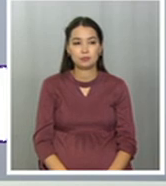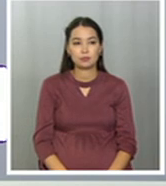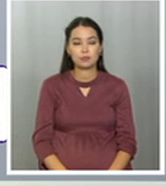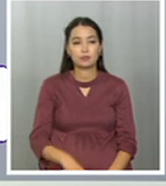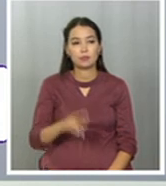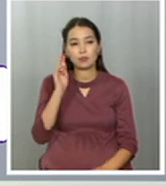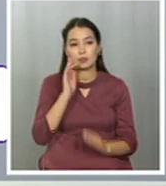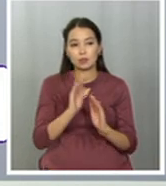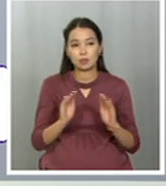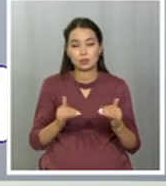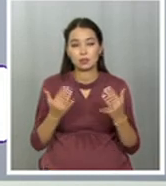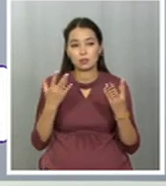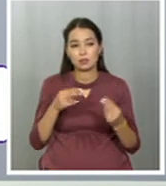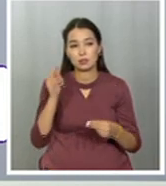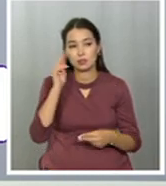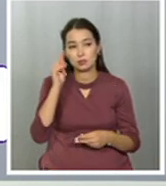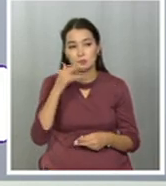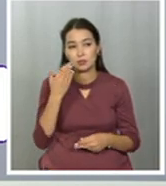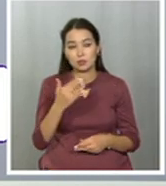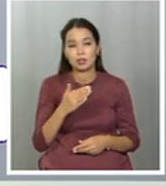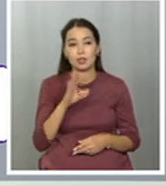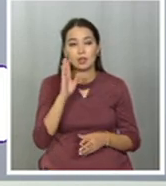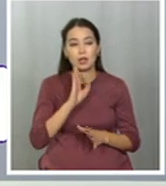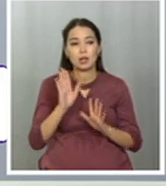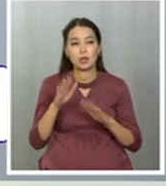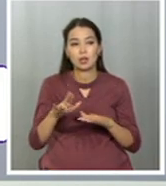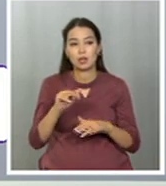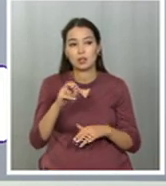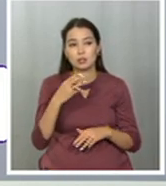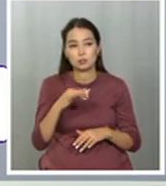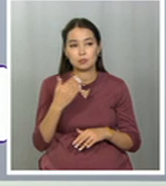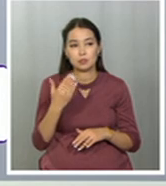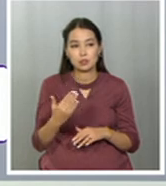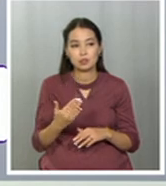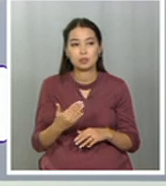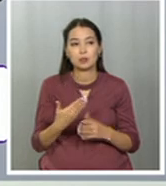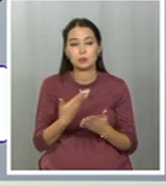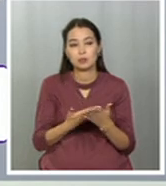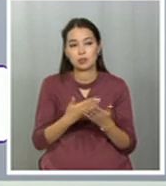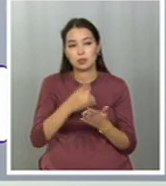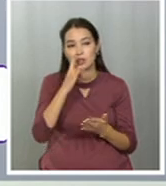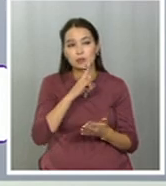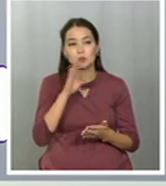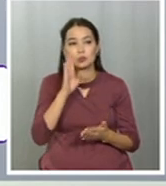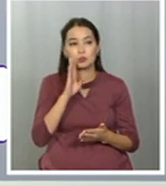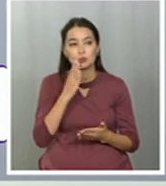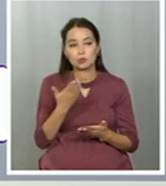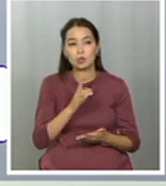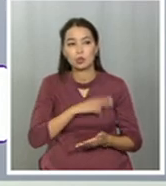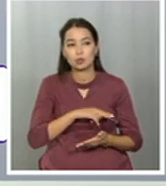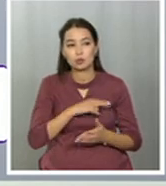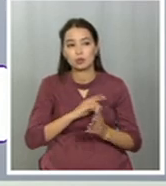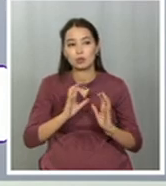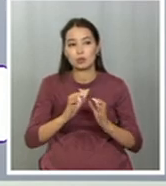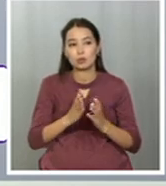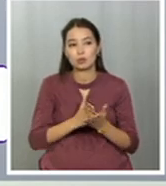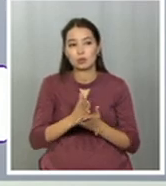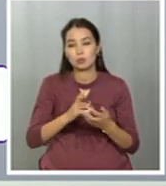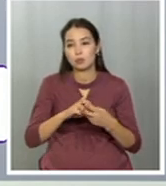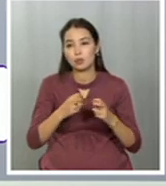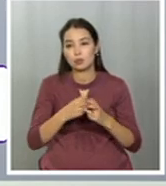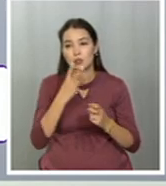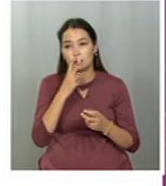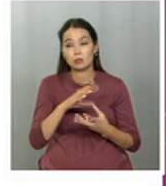Оқушылар, сіздер бүгінгі сабақта Каспий теңізінің мысалына Қазақстандағы су ресурстарының геосаяси проблемаларын қарастырып,